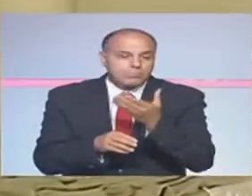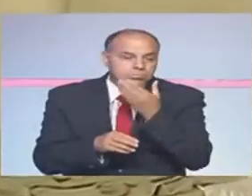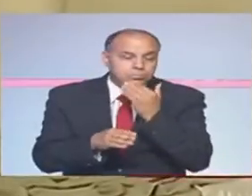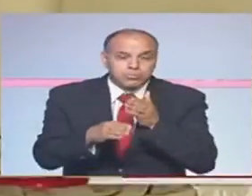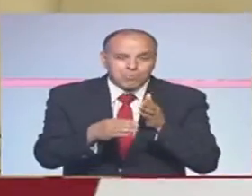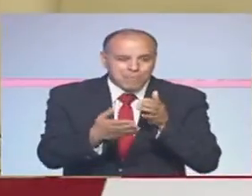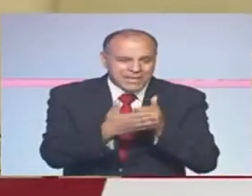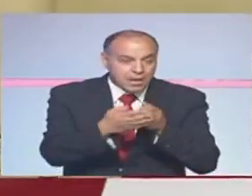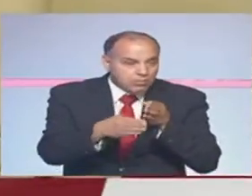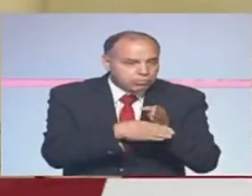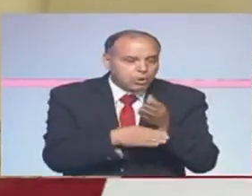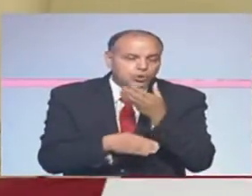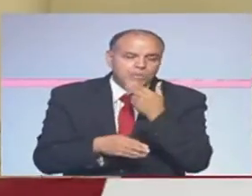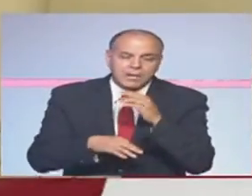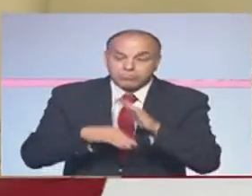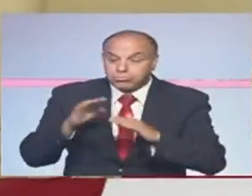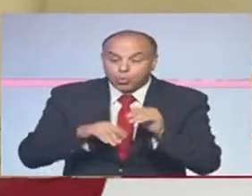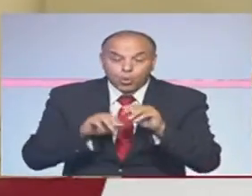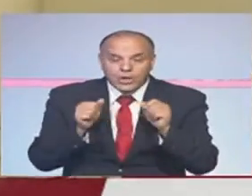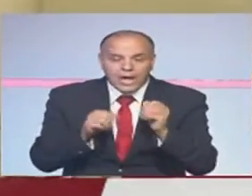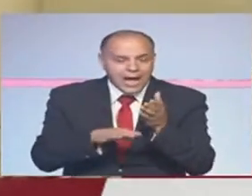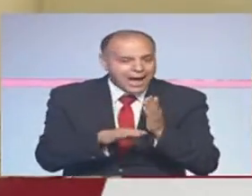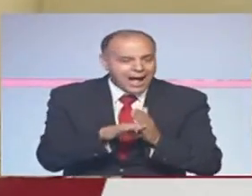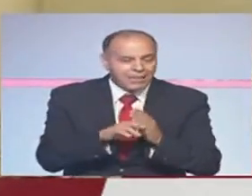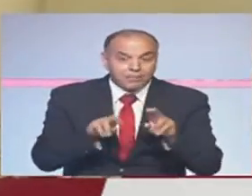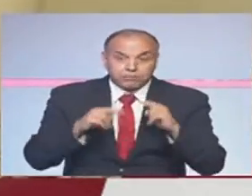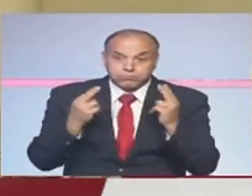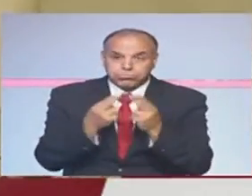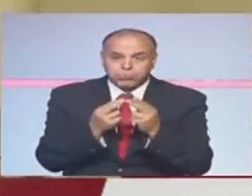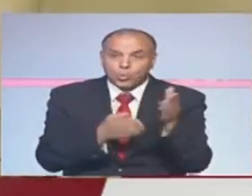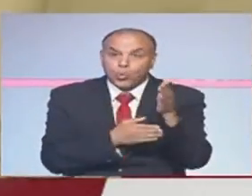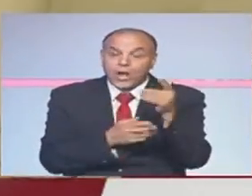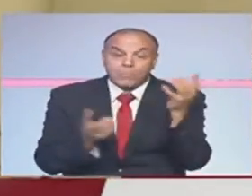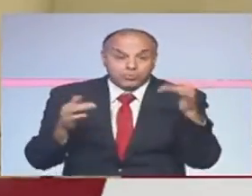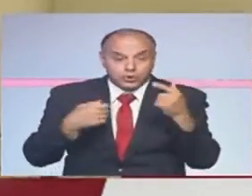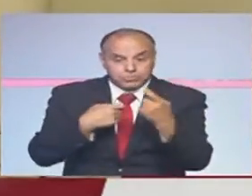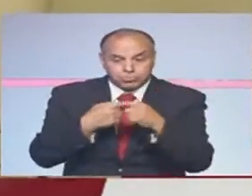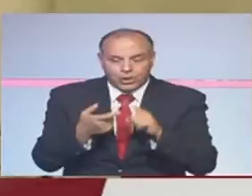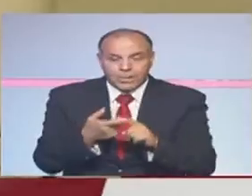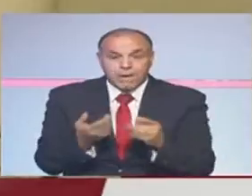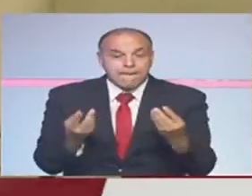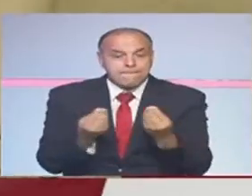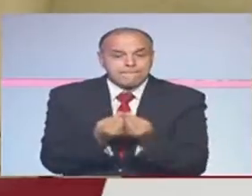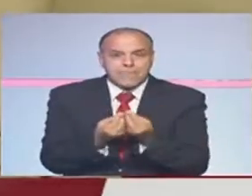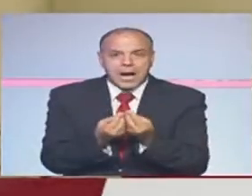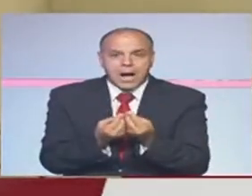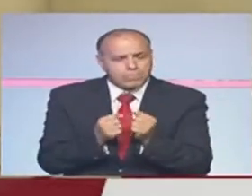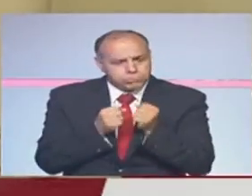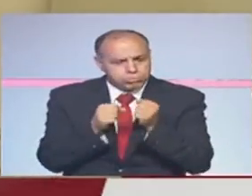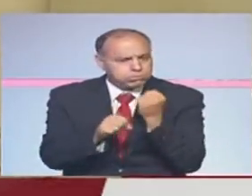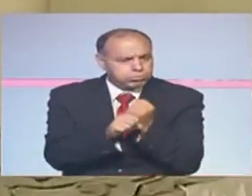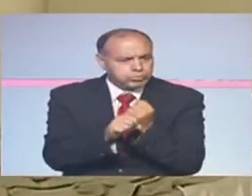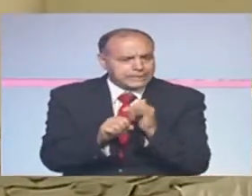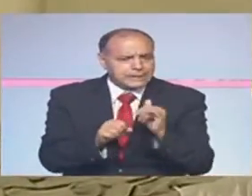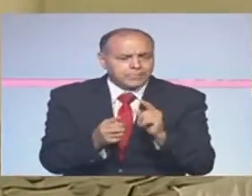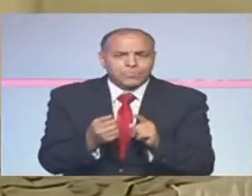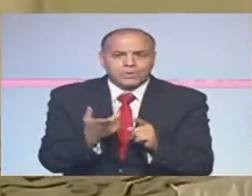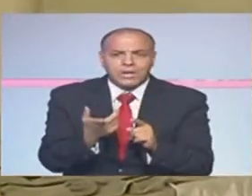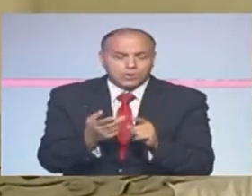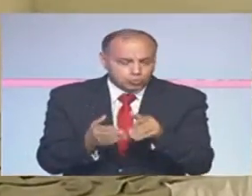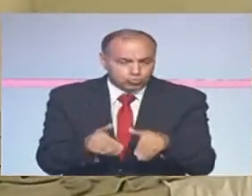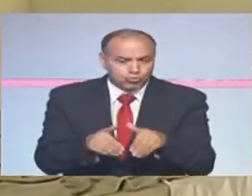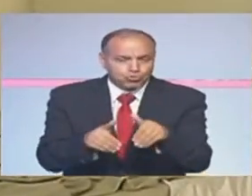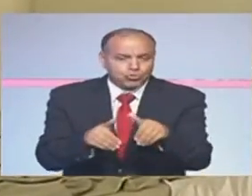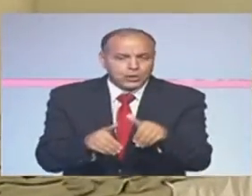مداخل المدينه ووسط المدينه استعدادا منها القمه فان هذه طبعا مع المجهودات اللي بد ان ي ان شاء